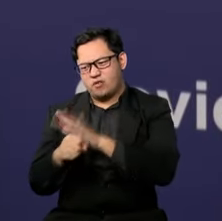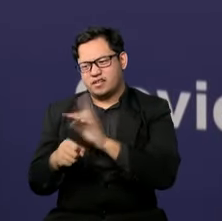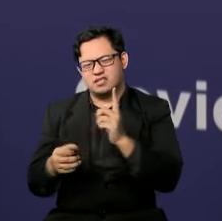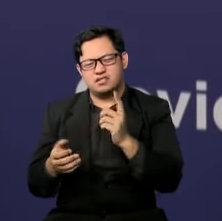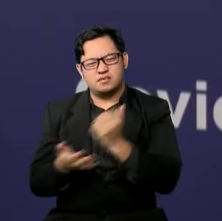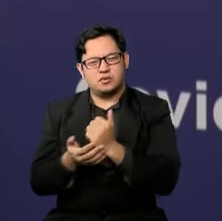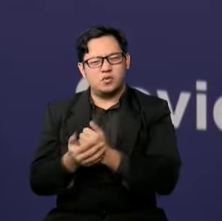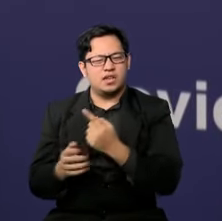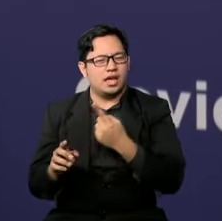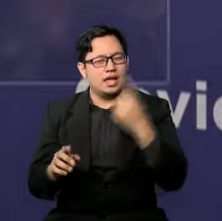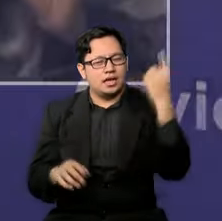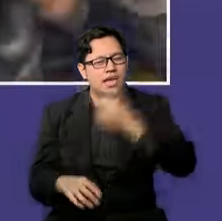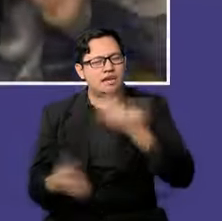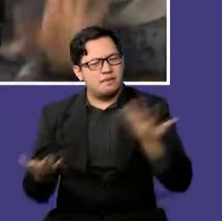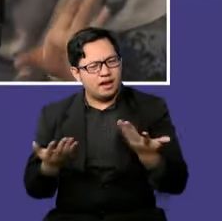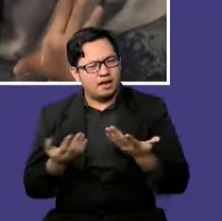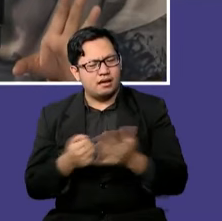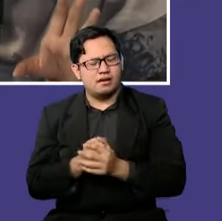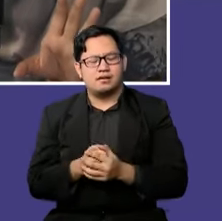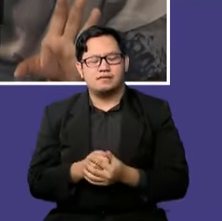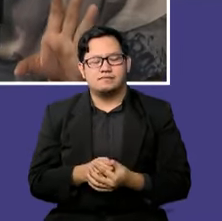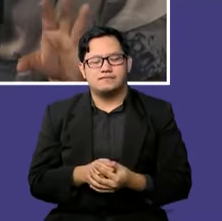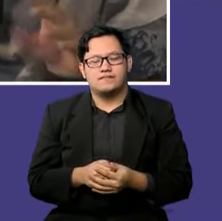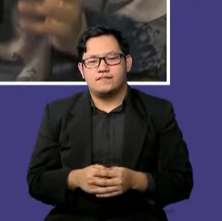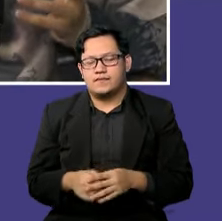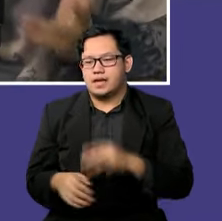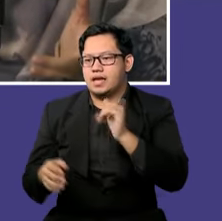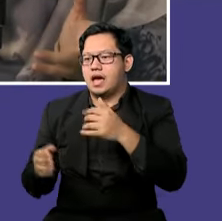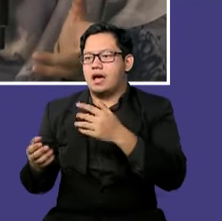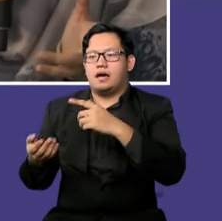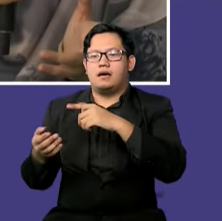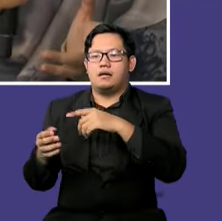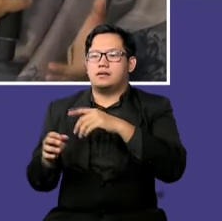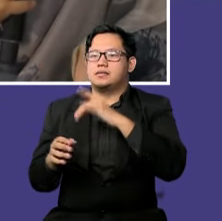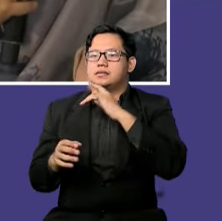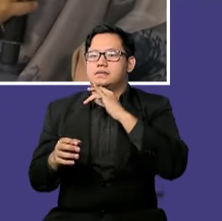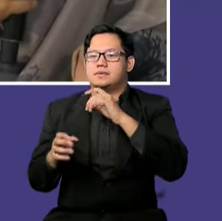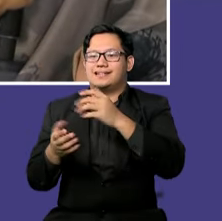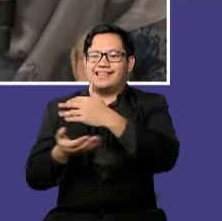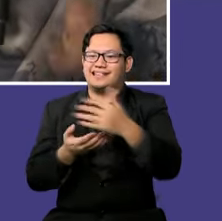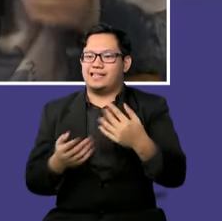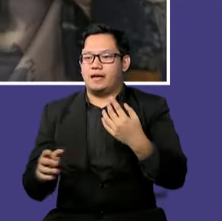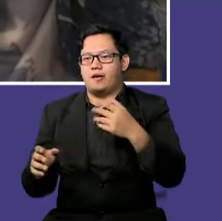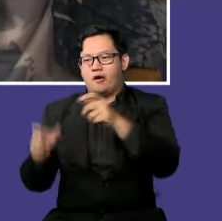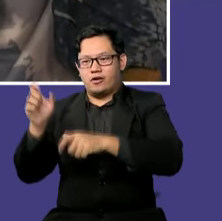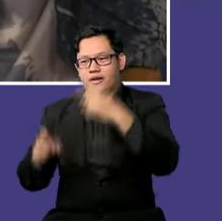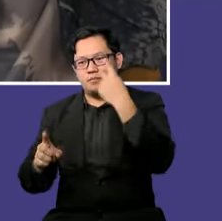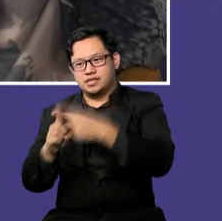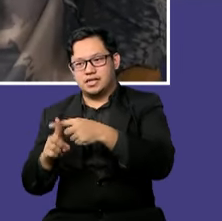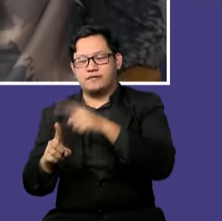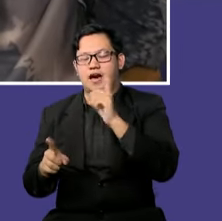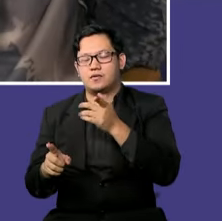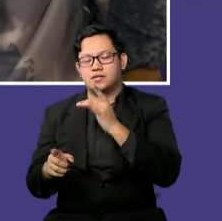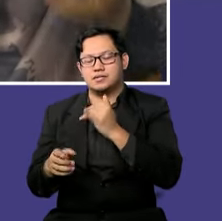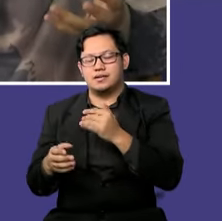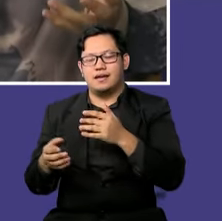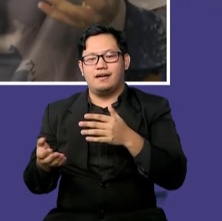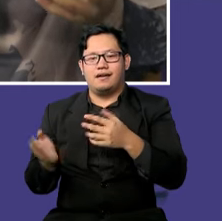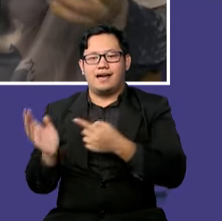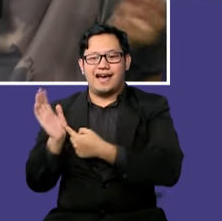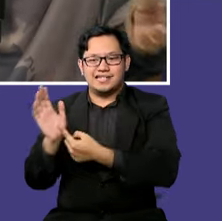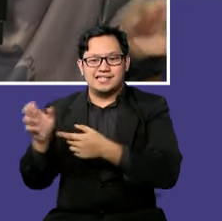Jadi yang pertama kasus konfirmasi positif tentu harus dikeluarkan oleh laboratorium baik setelah hasil dari laboratorium